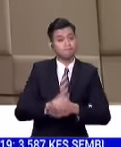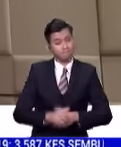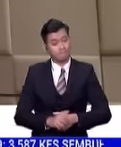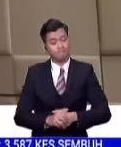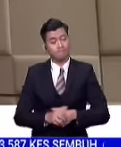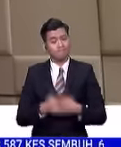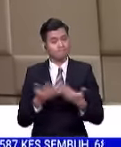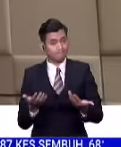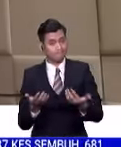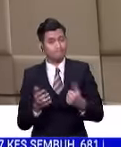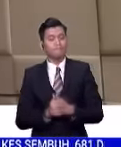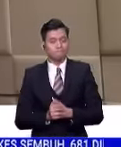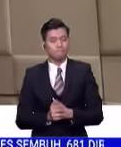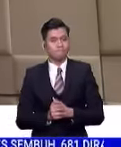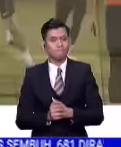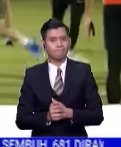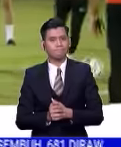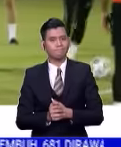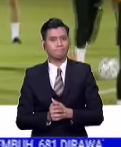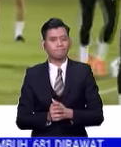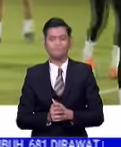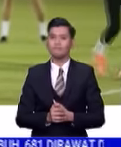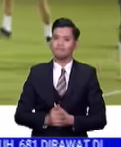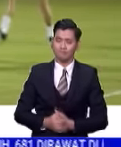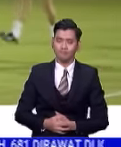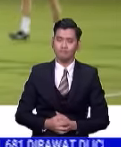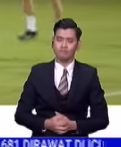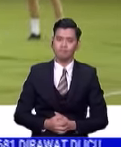untuk qualify dia.